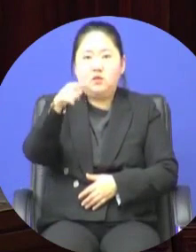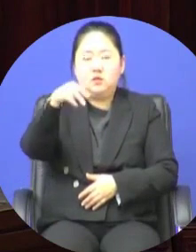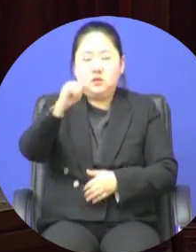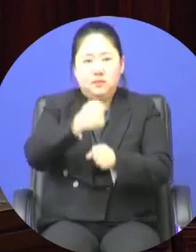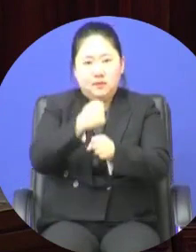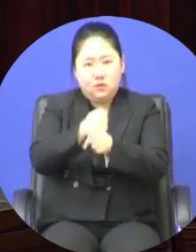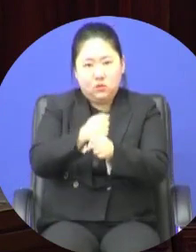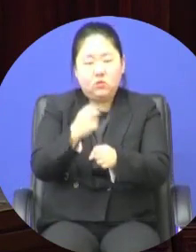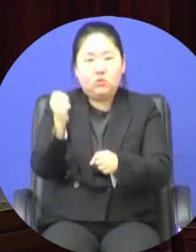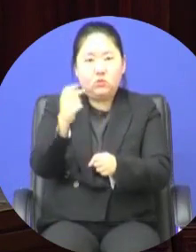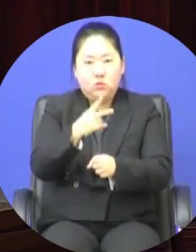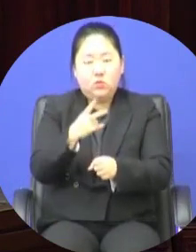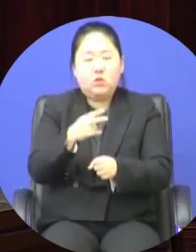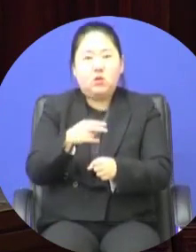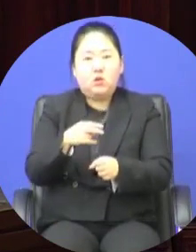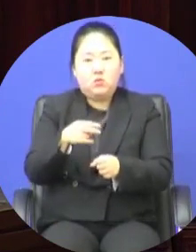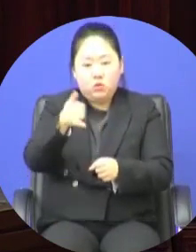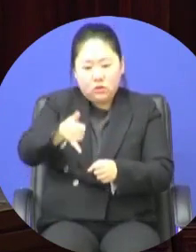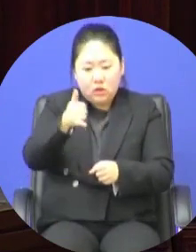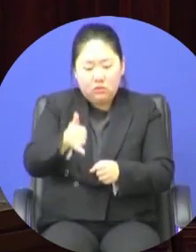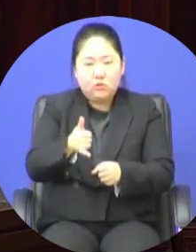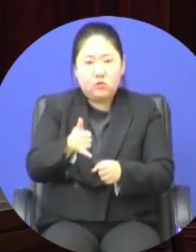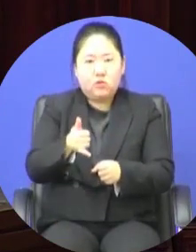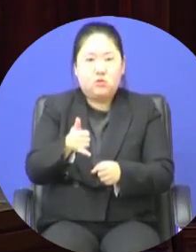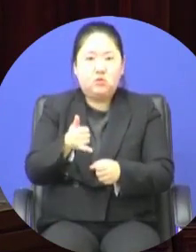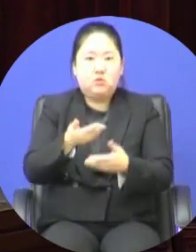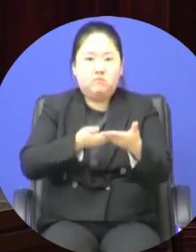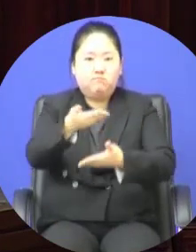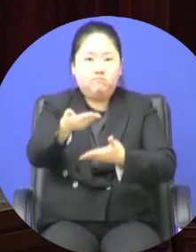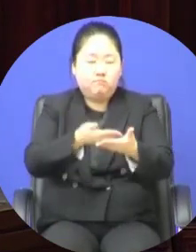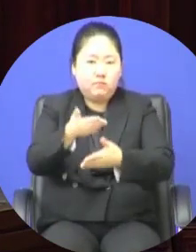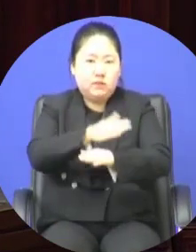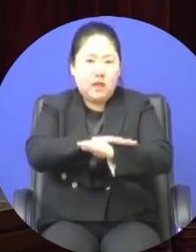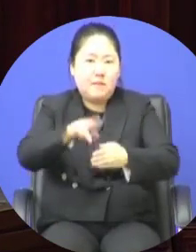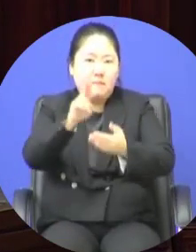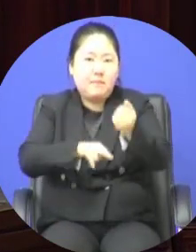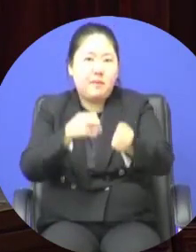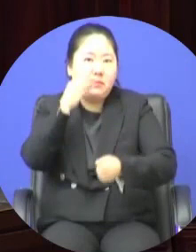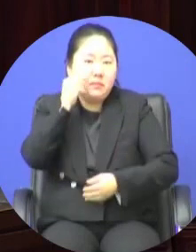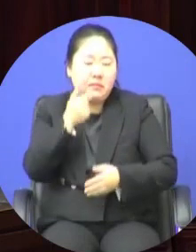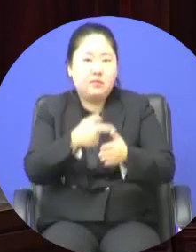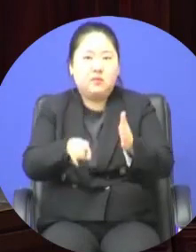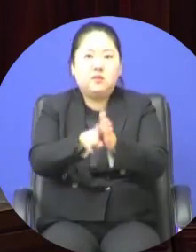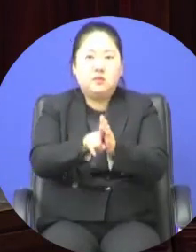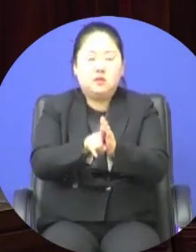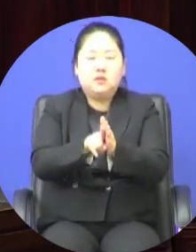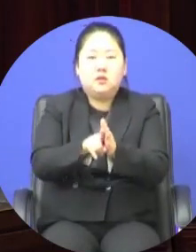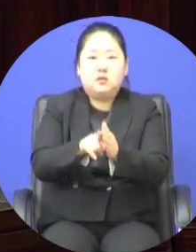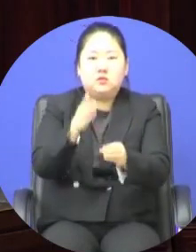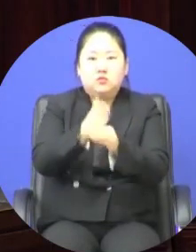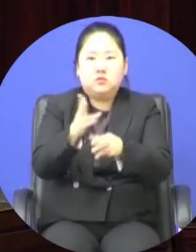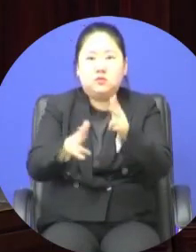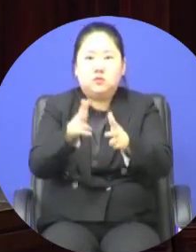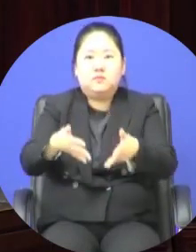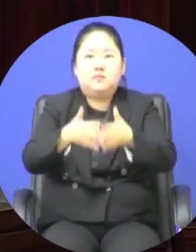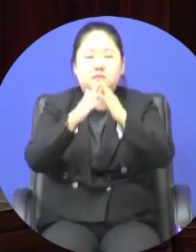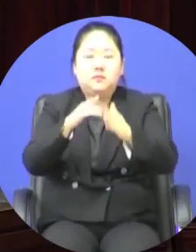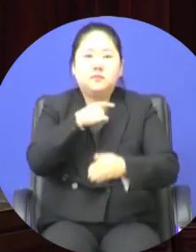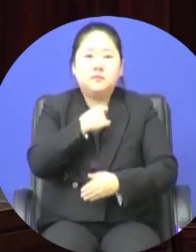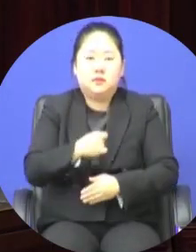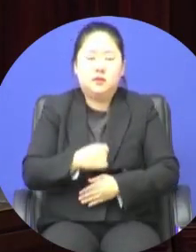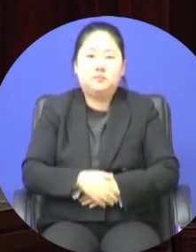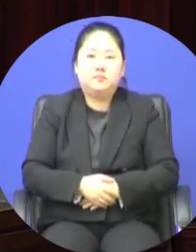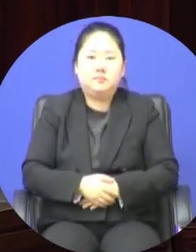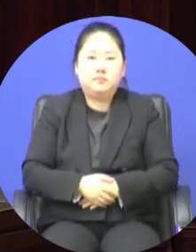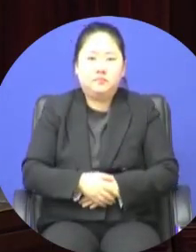농산물의 가공, 유통, 판매를 육성하기 위한 특화된 행정조직 운영과 거점 시설 건립을 시작하겠습니다.